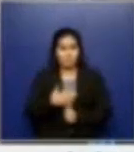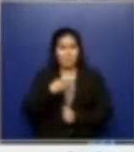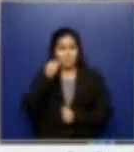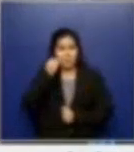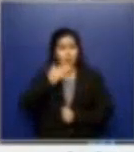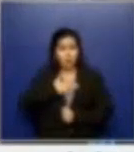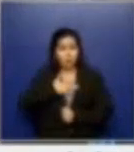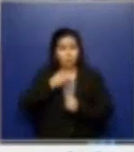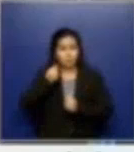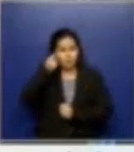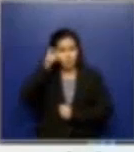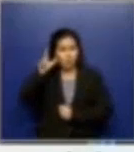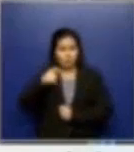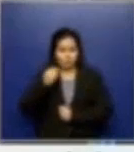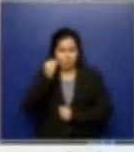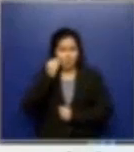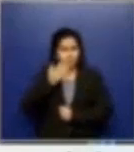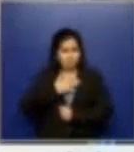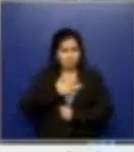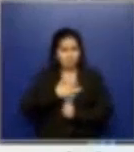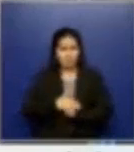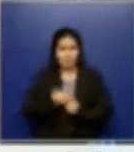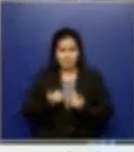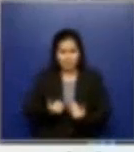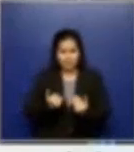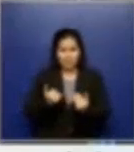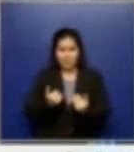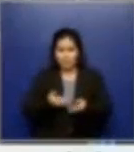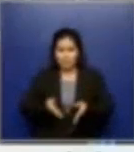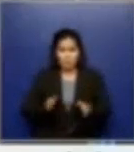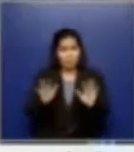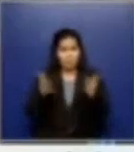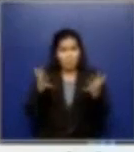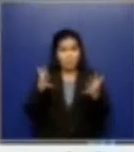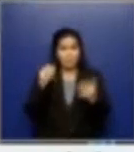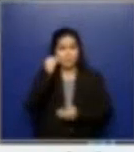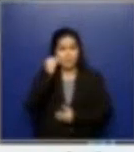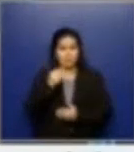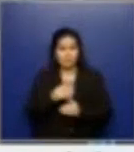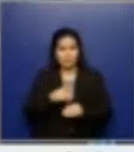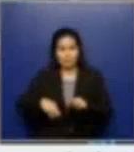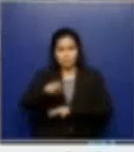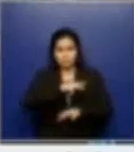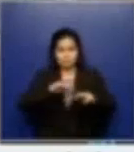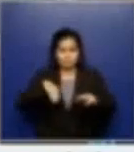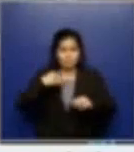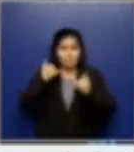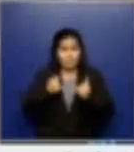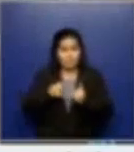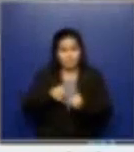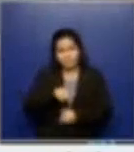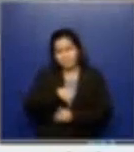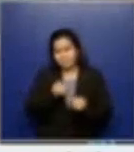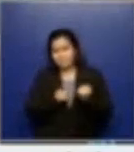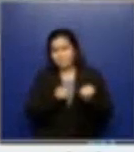านเนี่ยผมอยู่ในหมู่บ้านนอกชนบทเนี่ยเกิดมาตั้งแต่ตอนไม่มีถนนเลยบ้านผมอะ จนวันนี้ผมเดินไหนทางไปไหนม